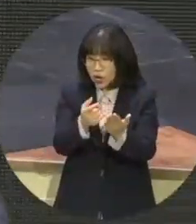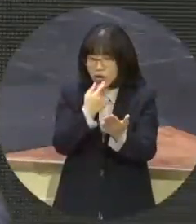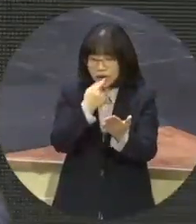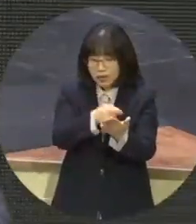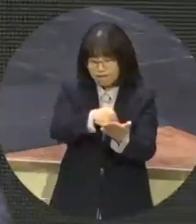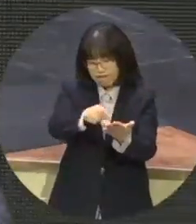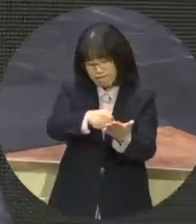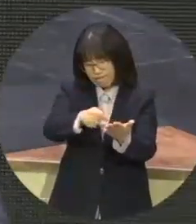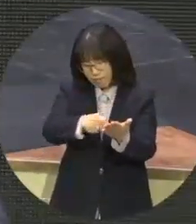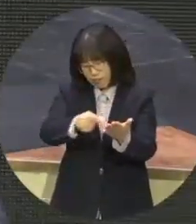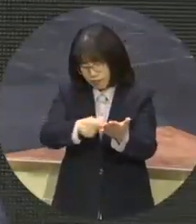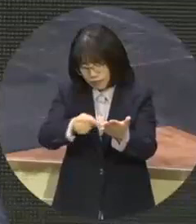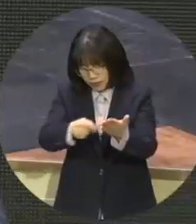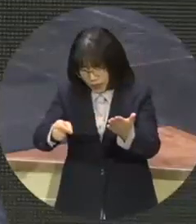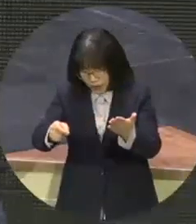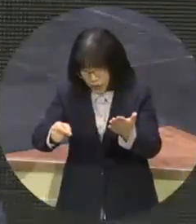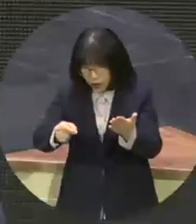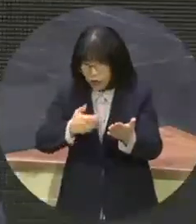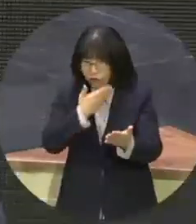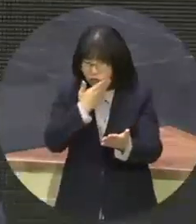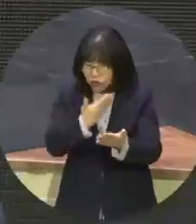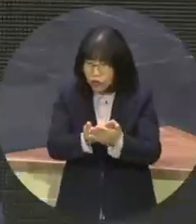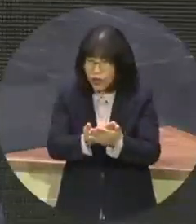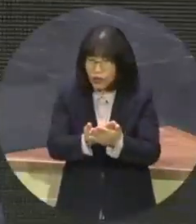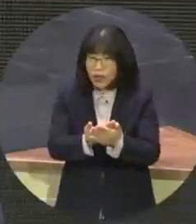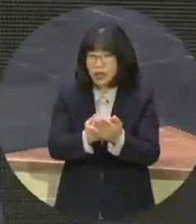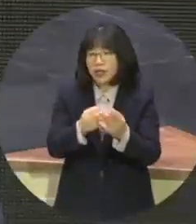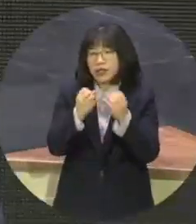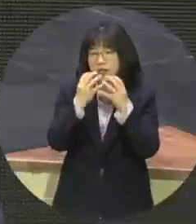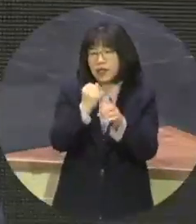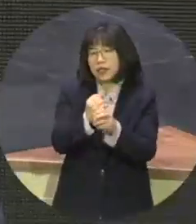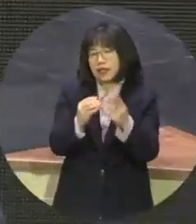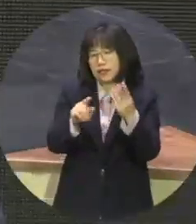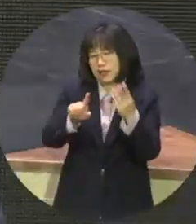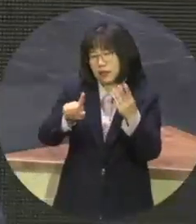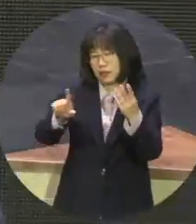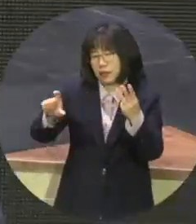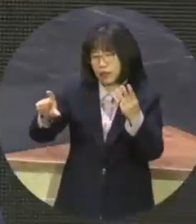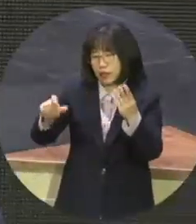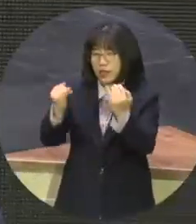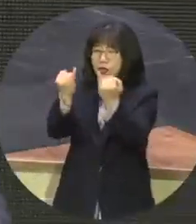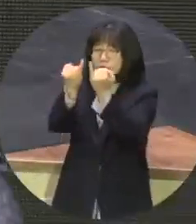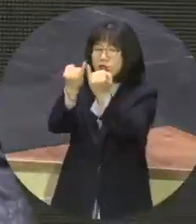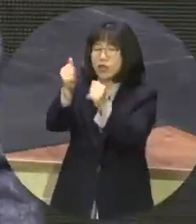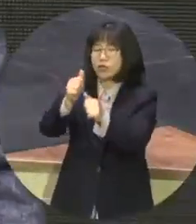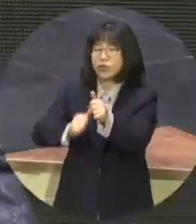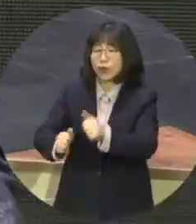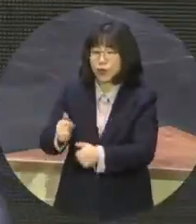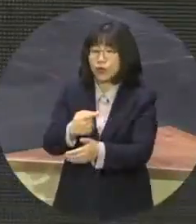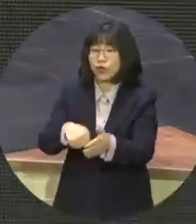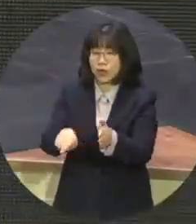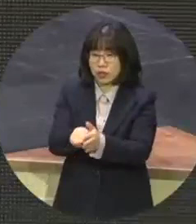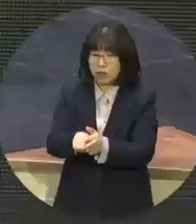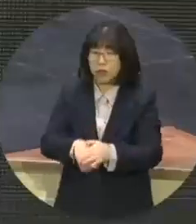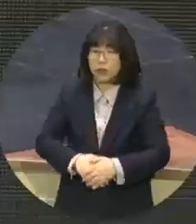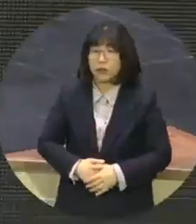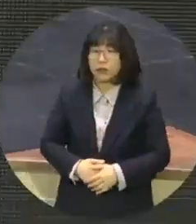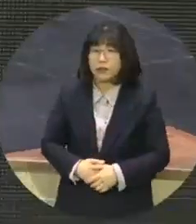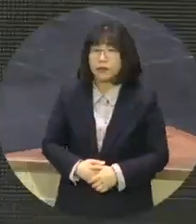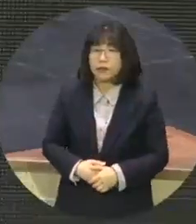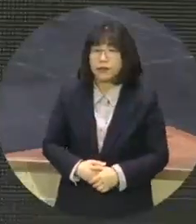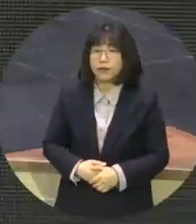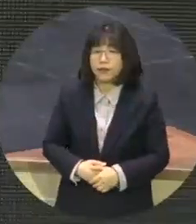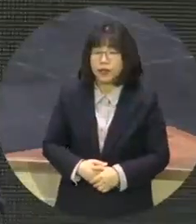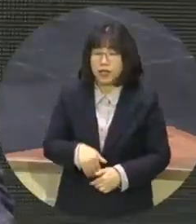15절 설명하려고. 여자의 우선, 인간 해답 대신 인간 문제 해결하고 여자의 우선. 그런데 이 언약이 성취까지